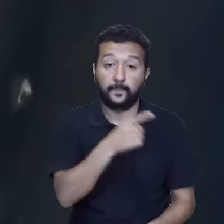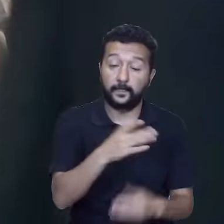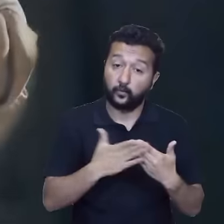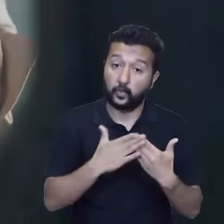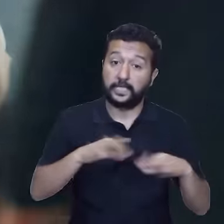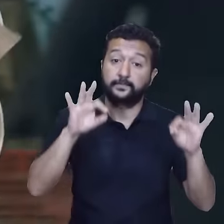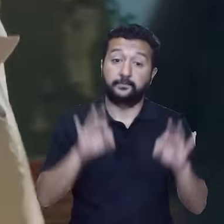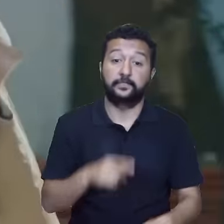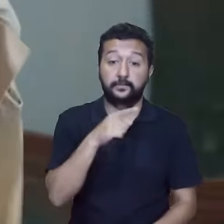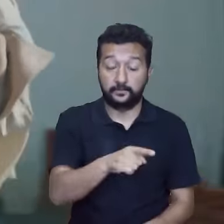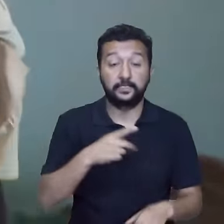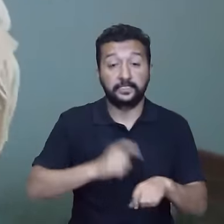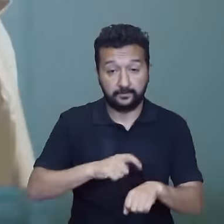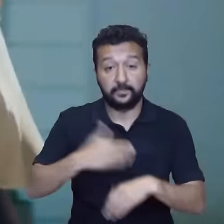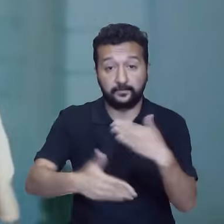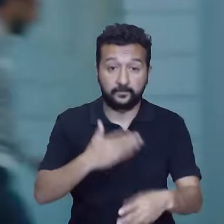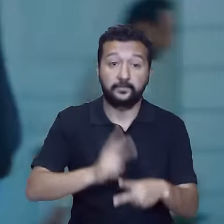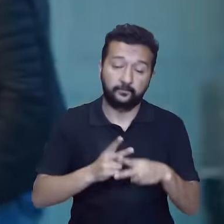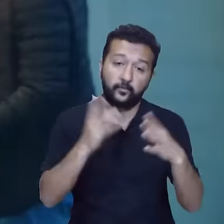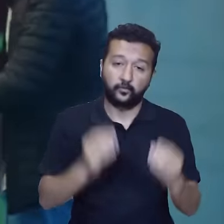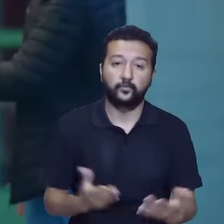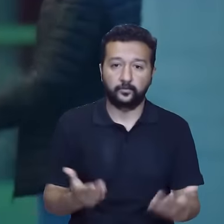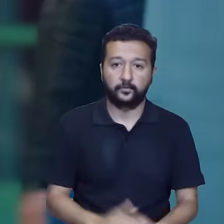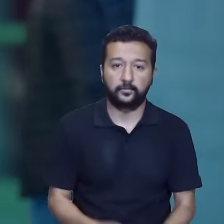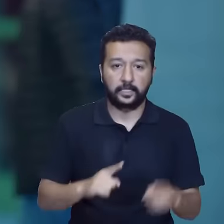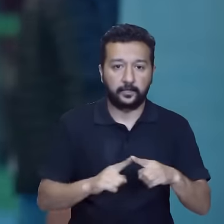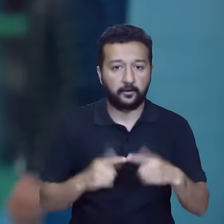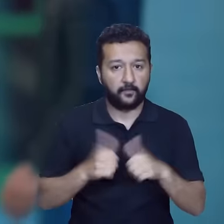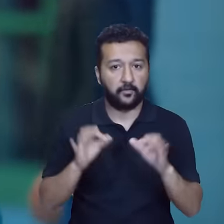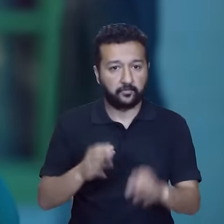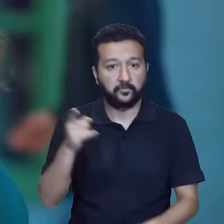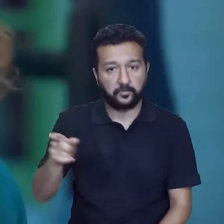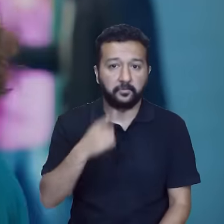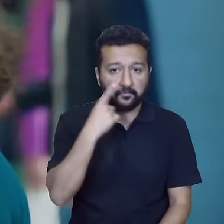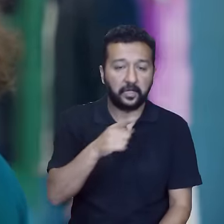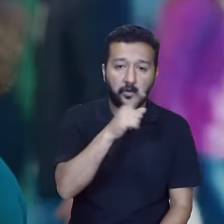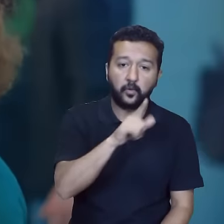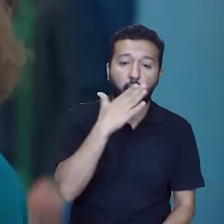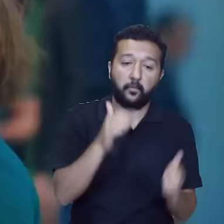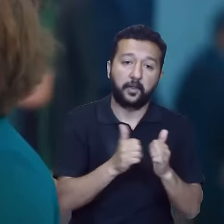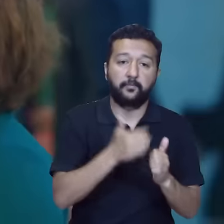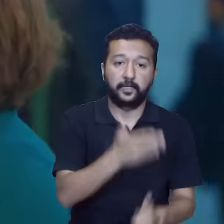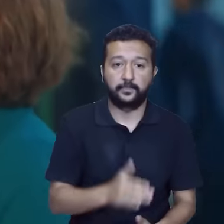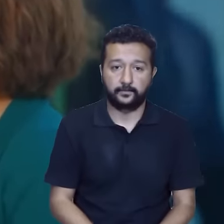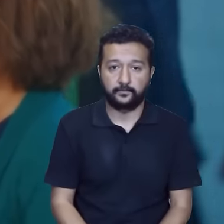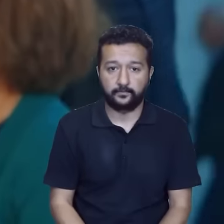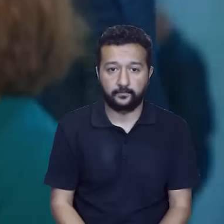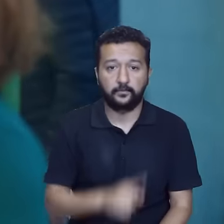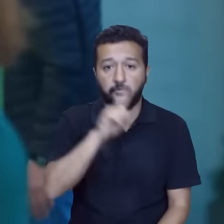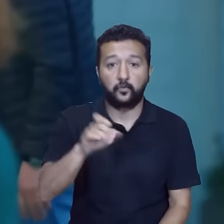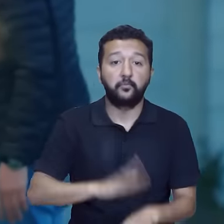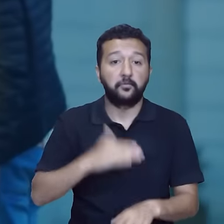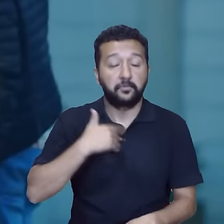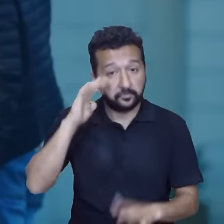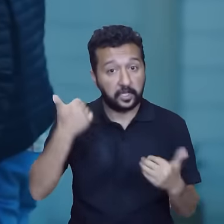hazırlığına başlayalım. Zaman çabuk geçiyor. Çok çabuk geçiyor. Bunu Tarık evleniyormuş ya. Mahallede herkes bir köşede gruplaşmış. Sorma ben